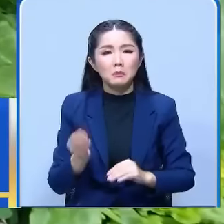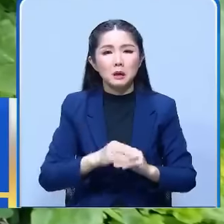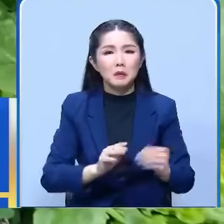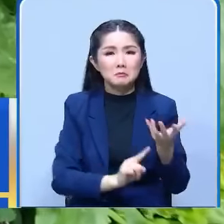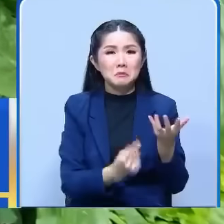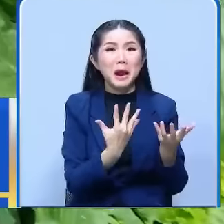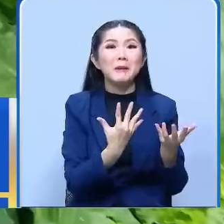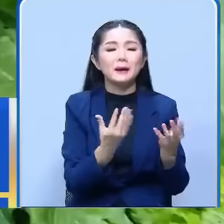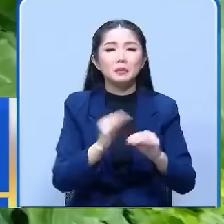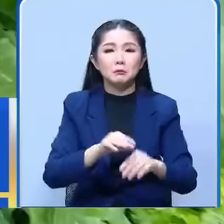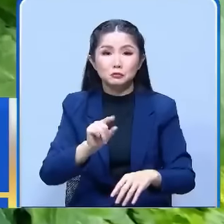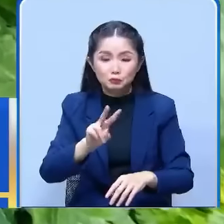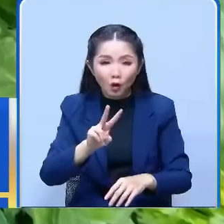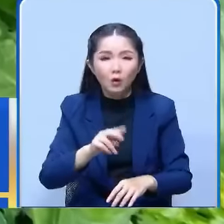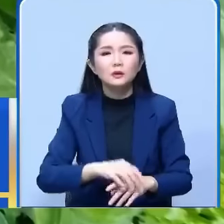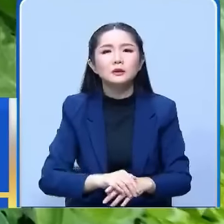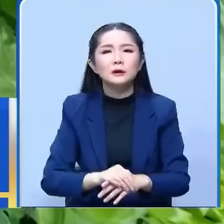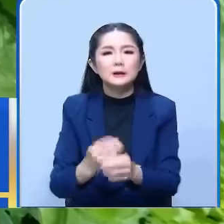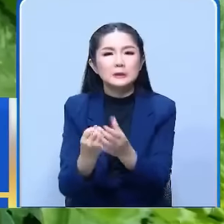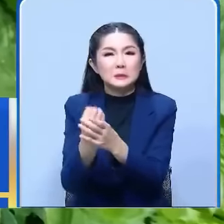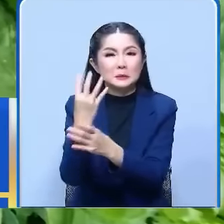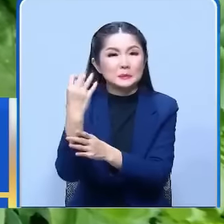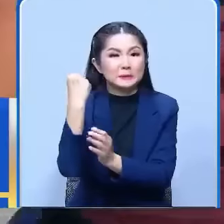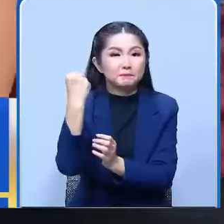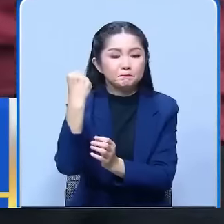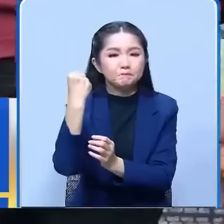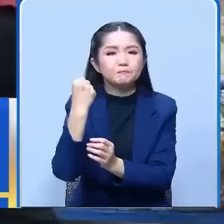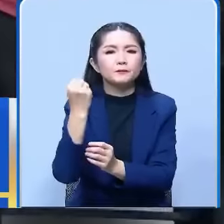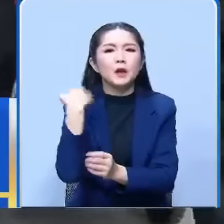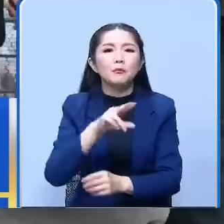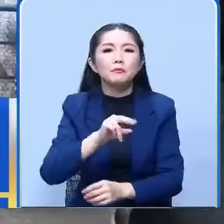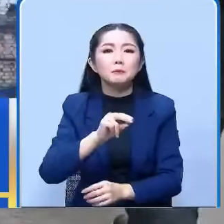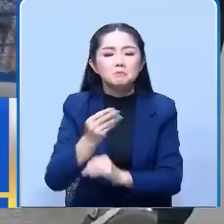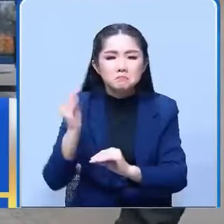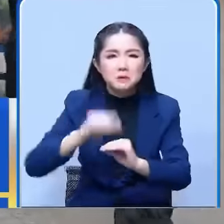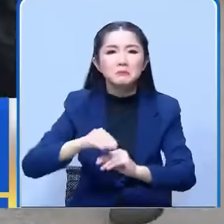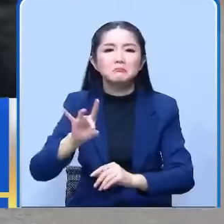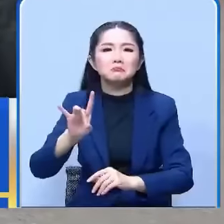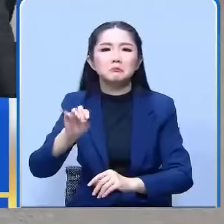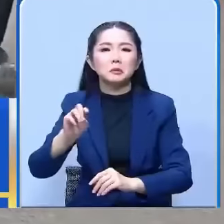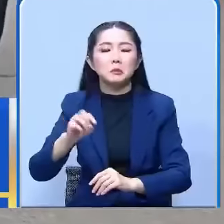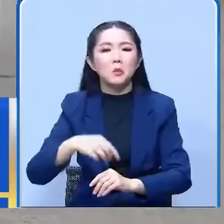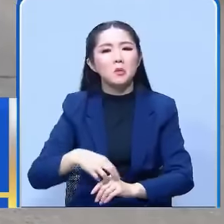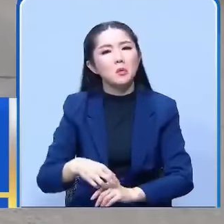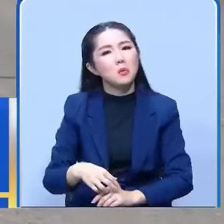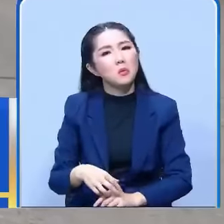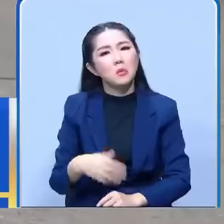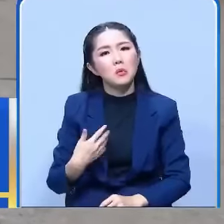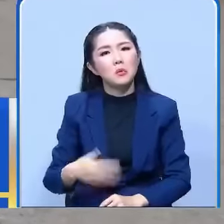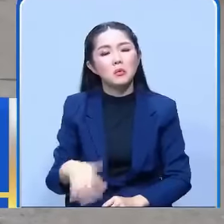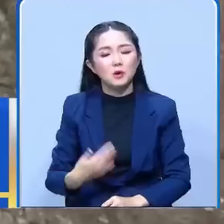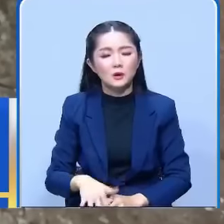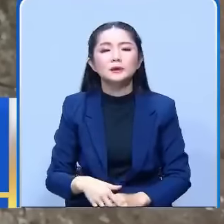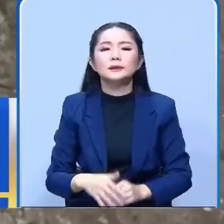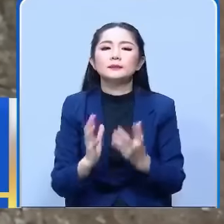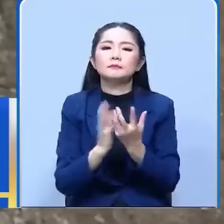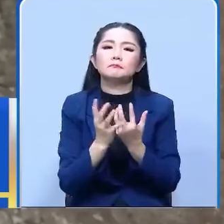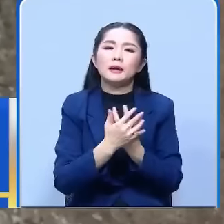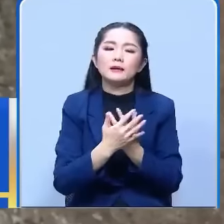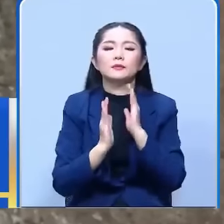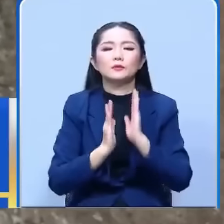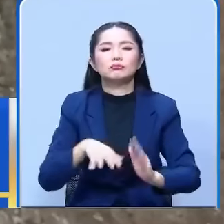คะน้าจากกิโลกรัมละ30เป็น80บาท โอ้โห ขึ้นมา50บาทเลยคราวนี้พ่อค้าผักที่ตลาดเมืองใหม่บอกว่า